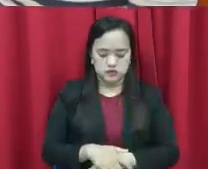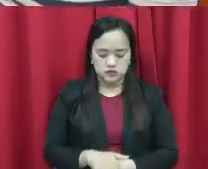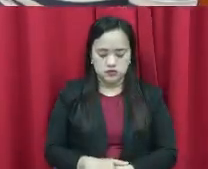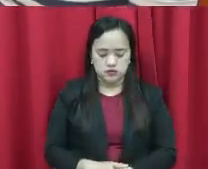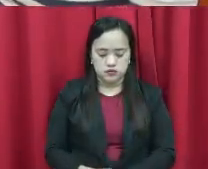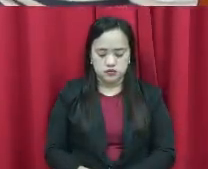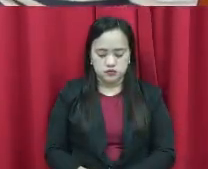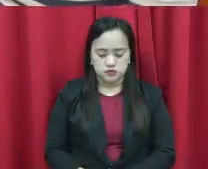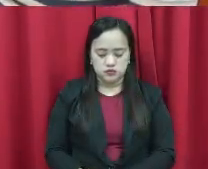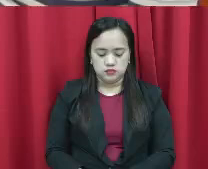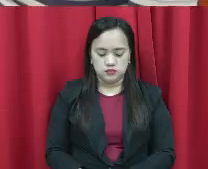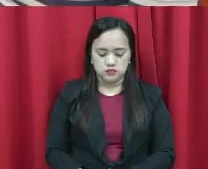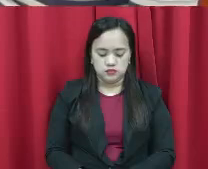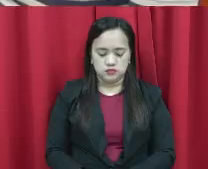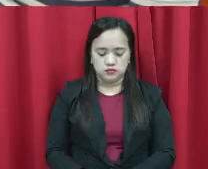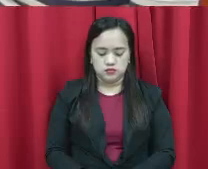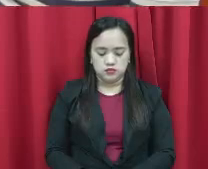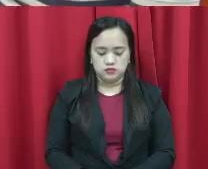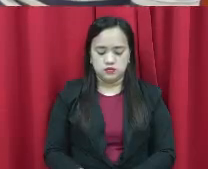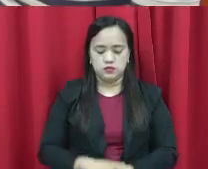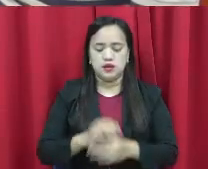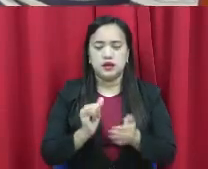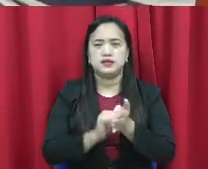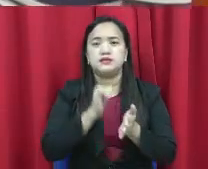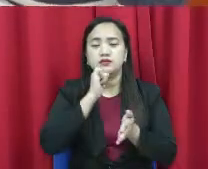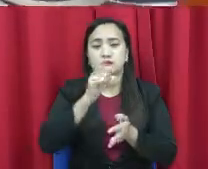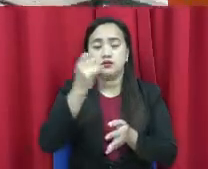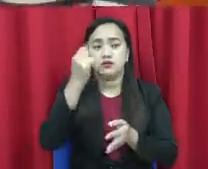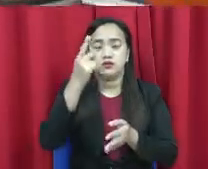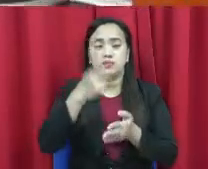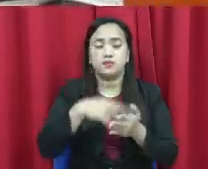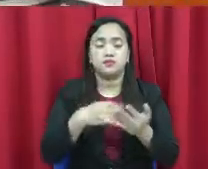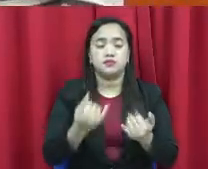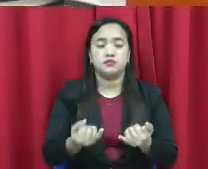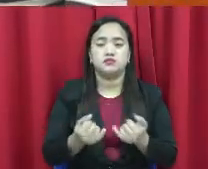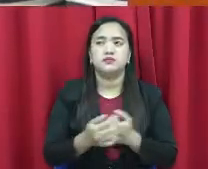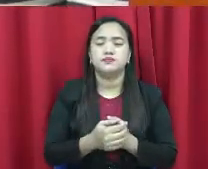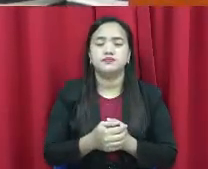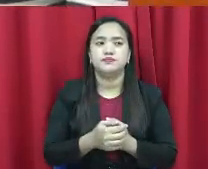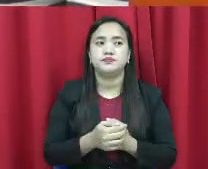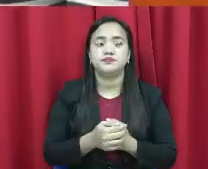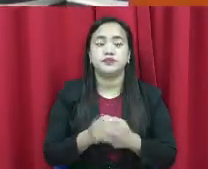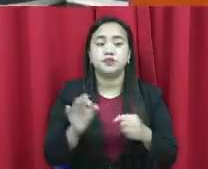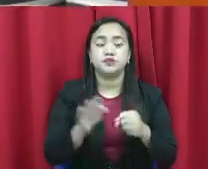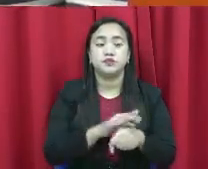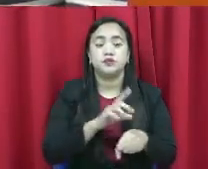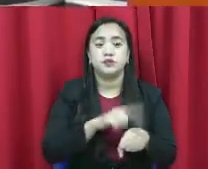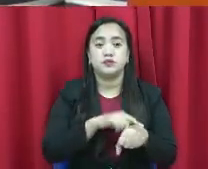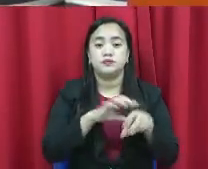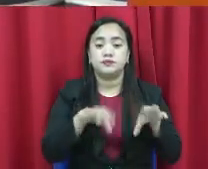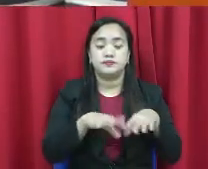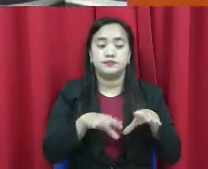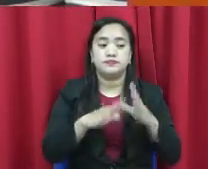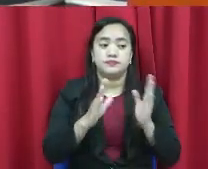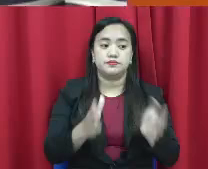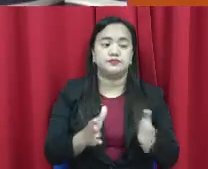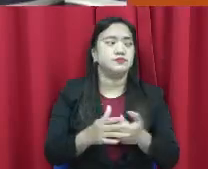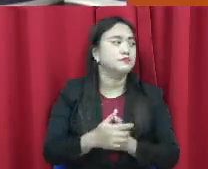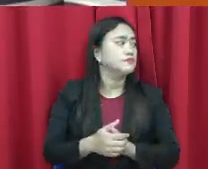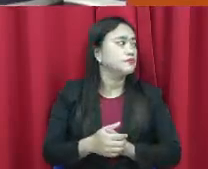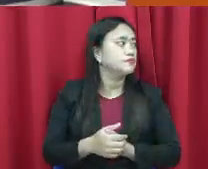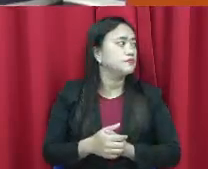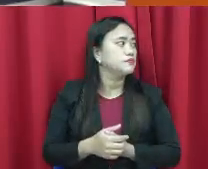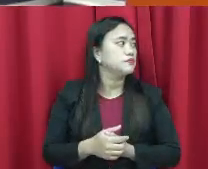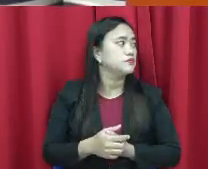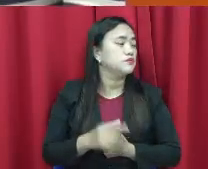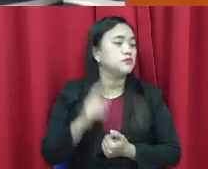Ah hindi hindi pa nila gaanong Nain Ano ba yung pagiging full time kasi sa sa pamilya ko ako lang po ang